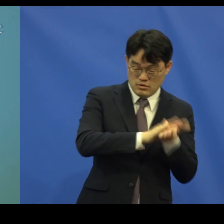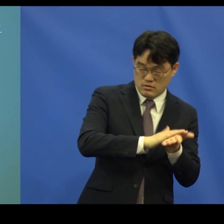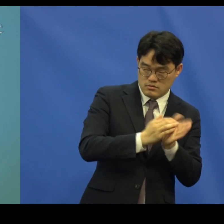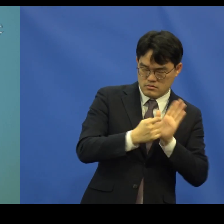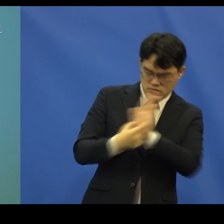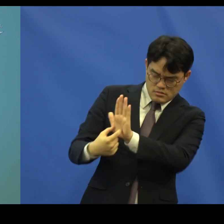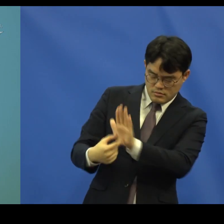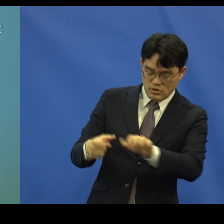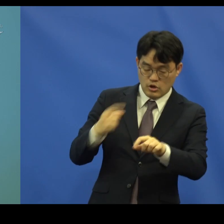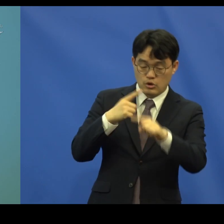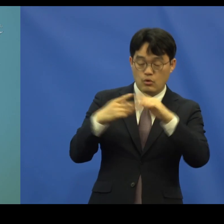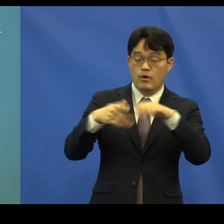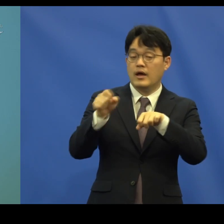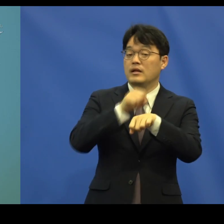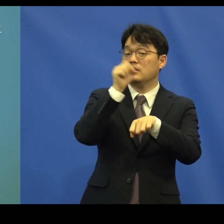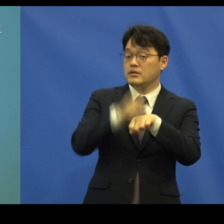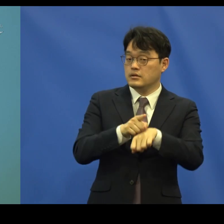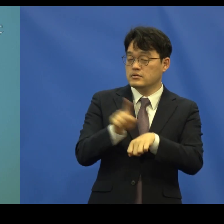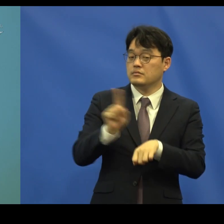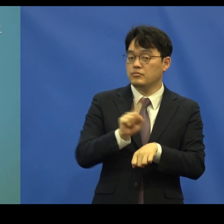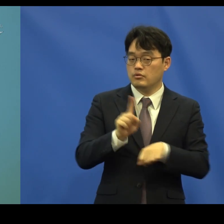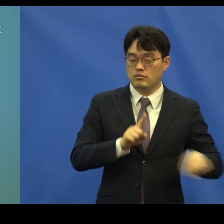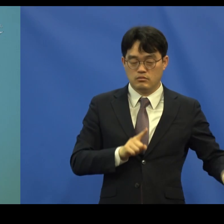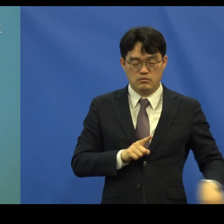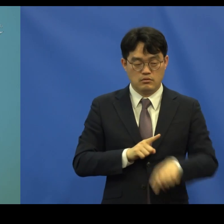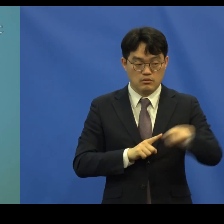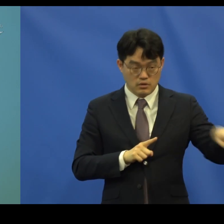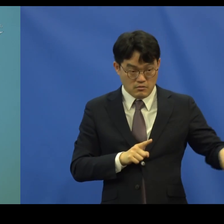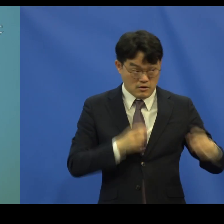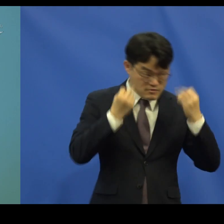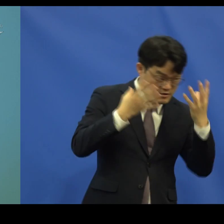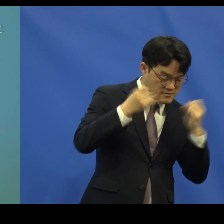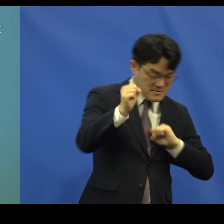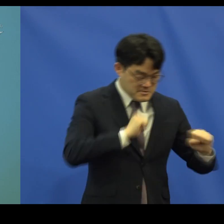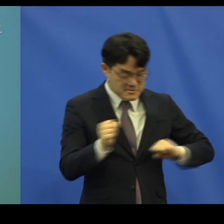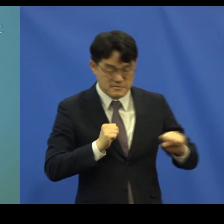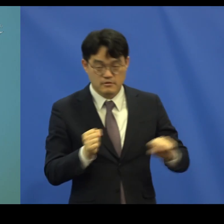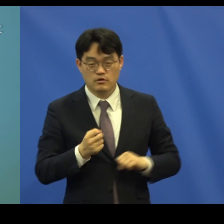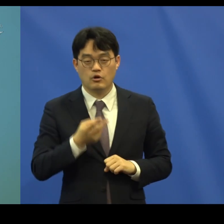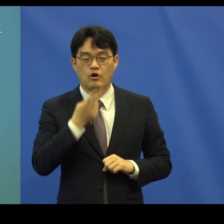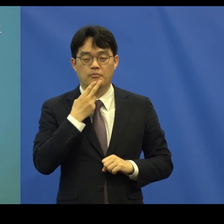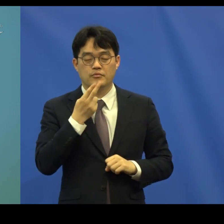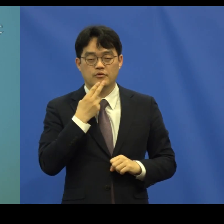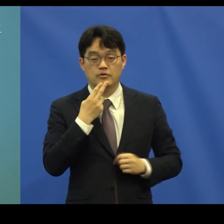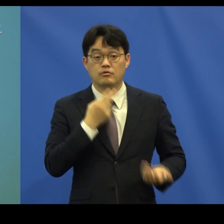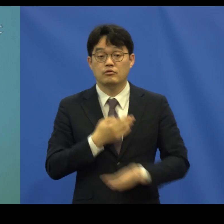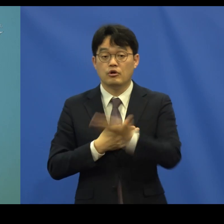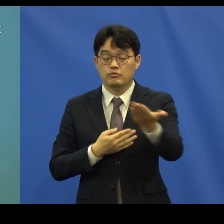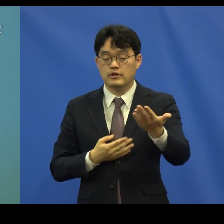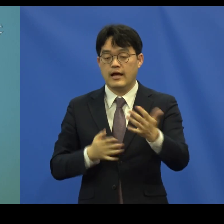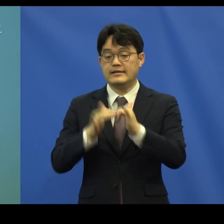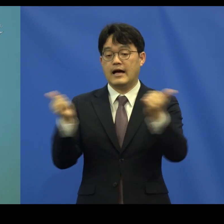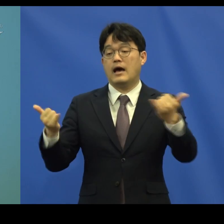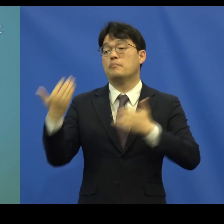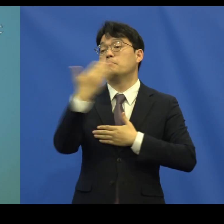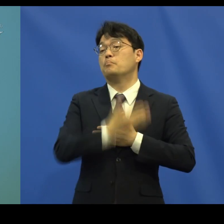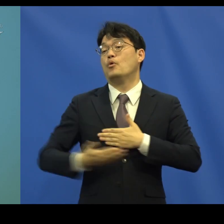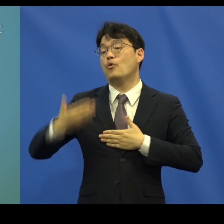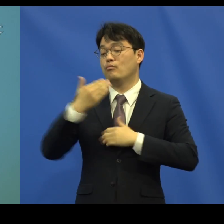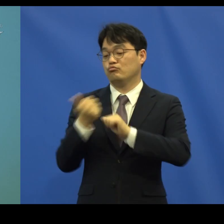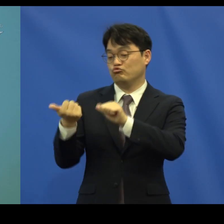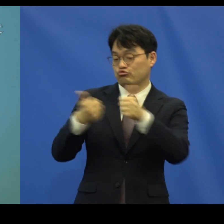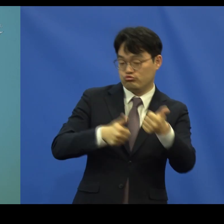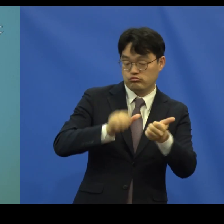있다. 갈수록 교회가 경직되어 간다. 죽어가는 몸을 보세요. 경직되어 갑니다. 나이가 드신 분들